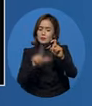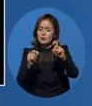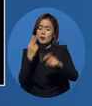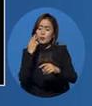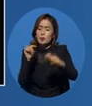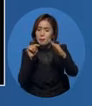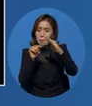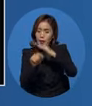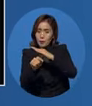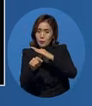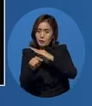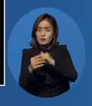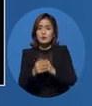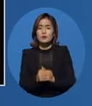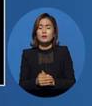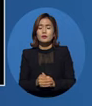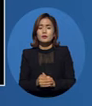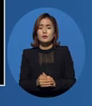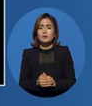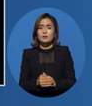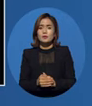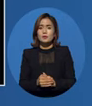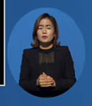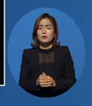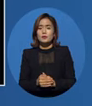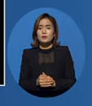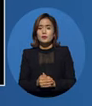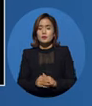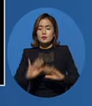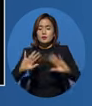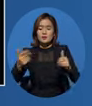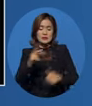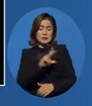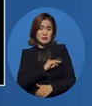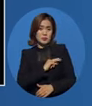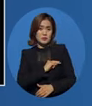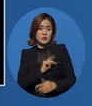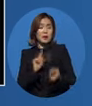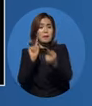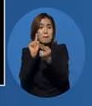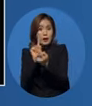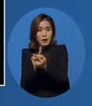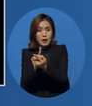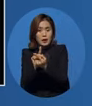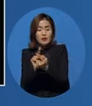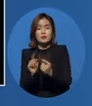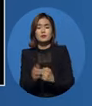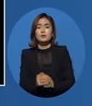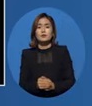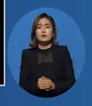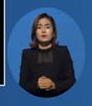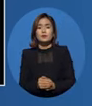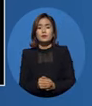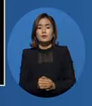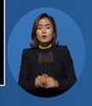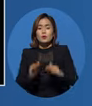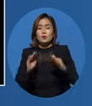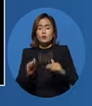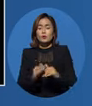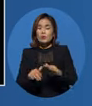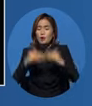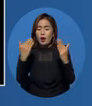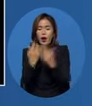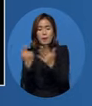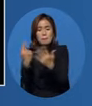브래드 셔먼 미 연방 하원 외교위원회 간 선임과 승모 2개교 위원장도 다